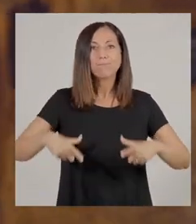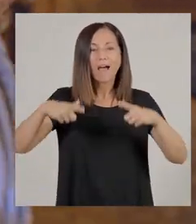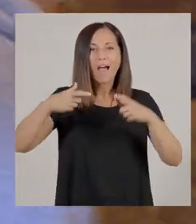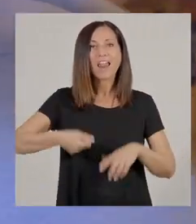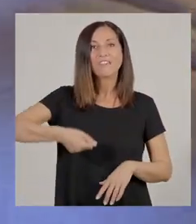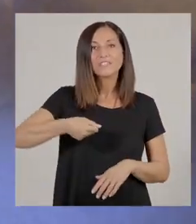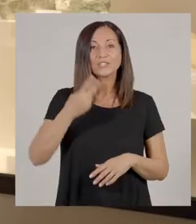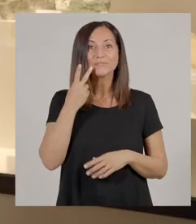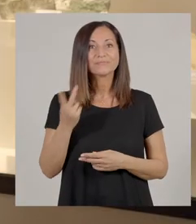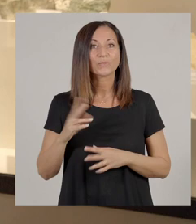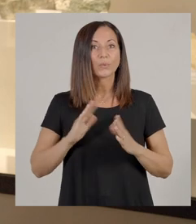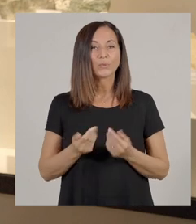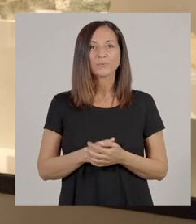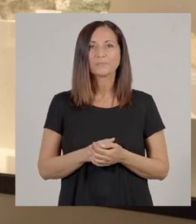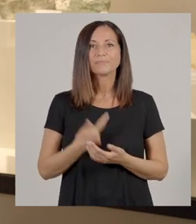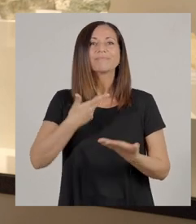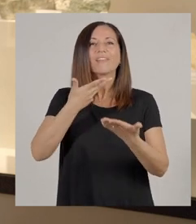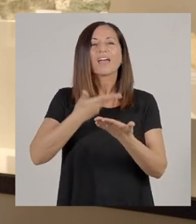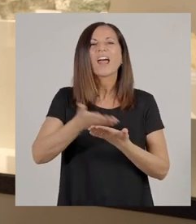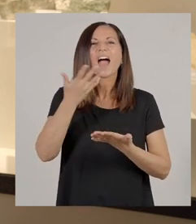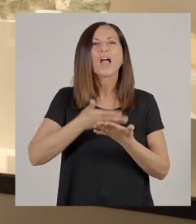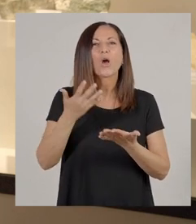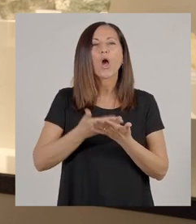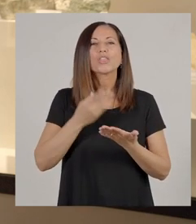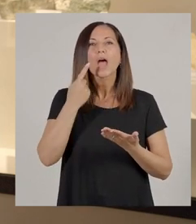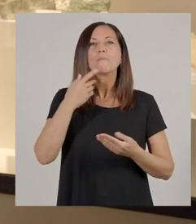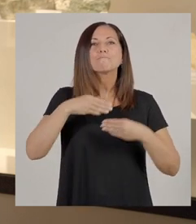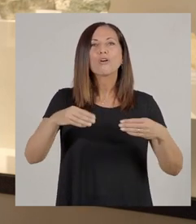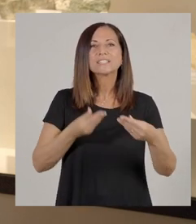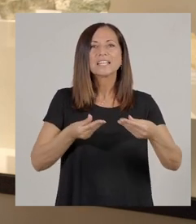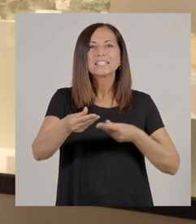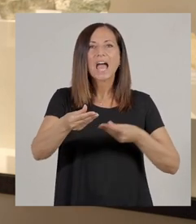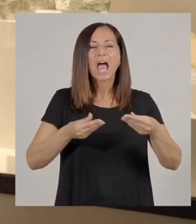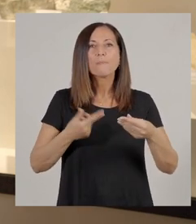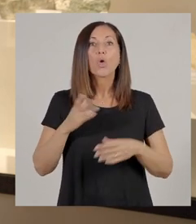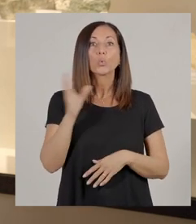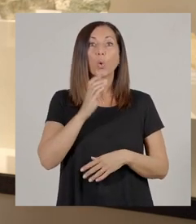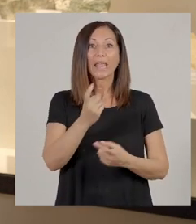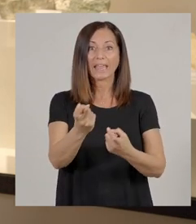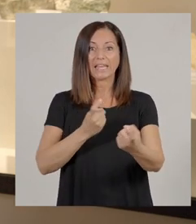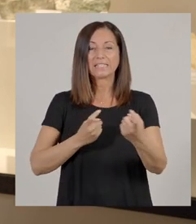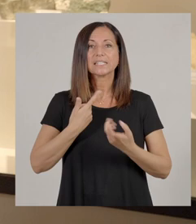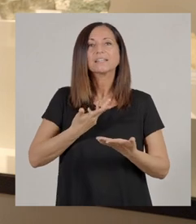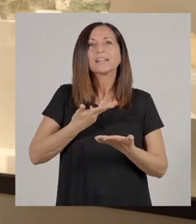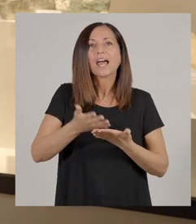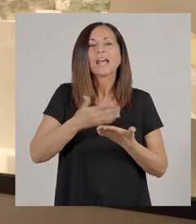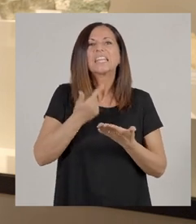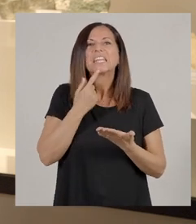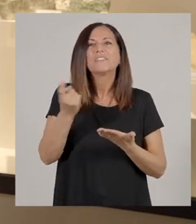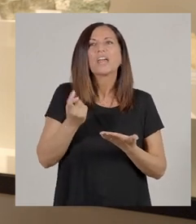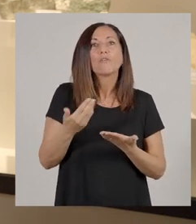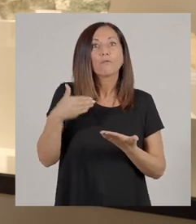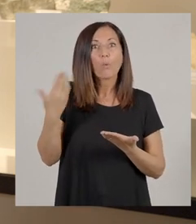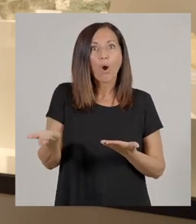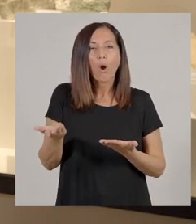balle, i fiscioli. Quello che raccontavo agli altri quando si andava alle mostre scambio, ora voglio raccontare ai turisti, a quelli che